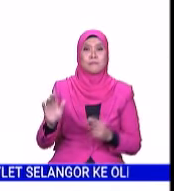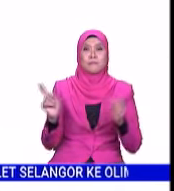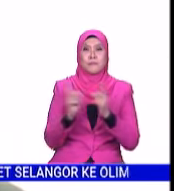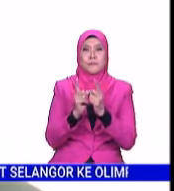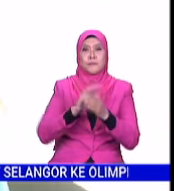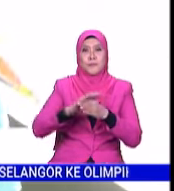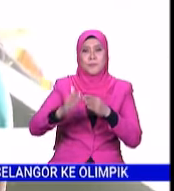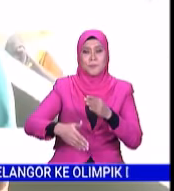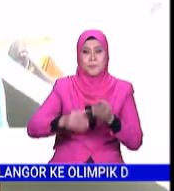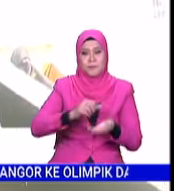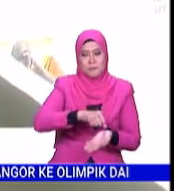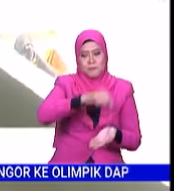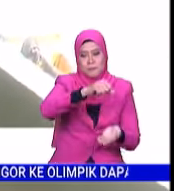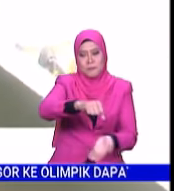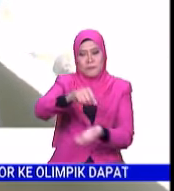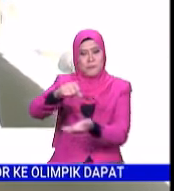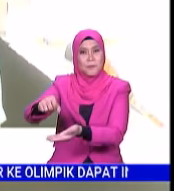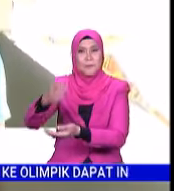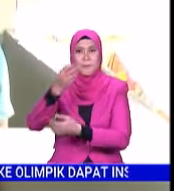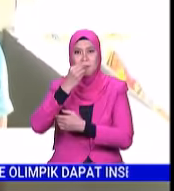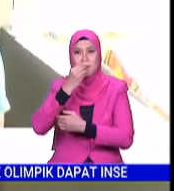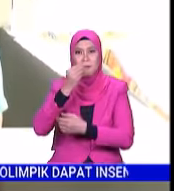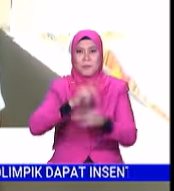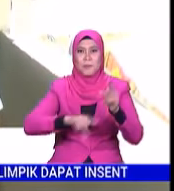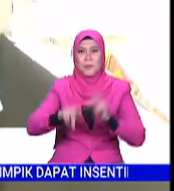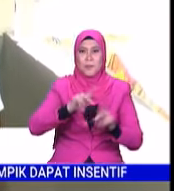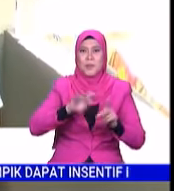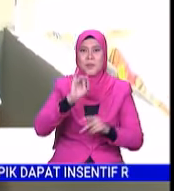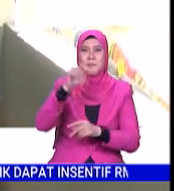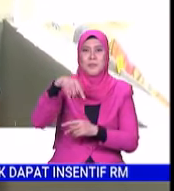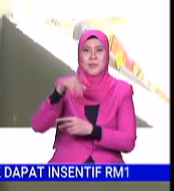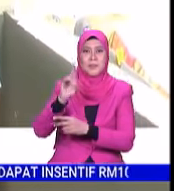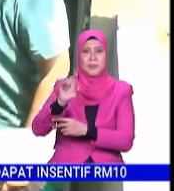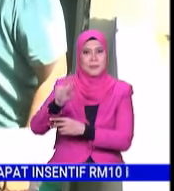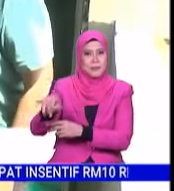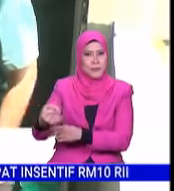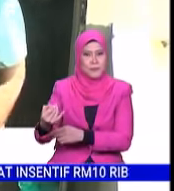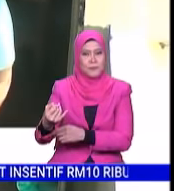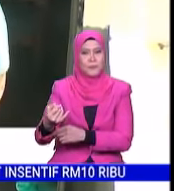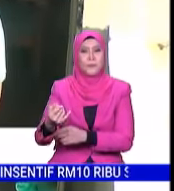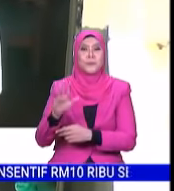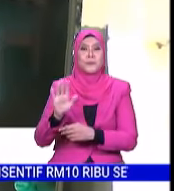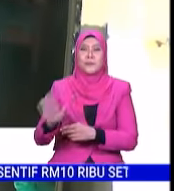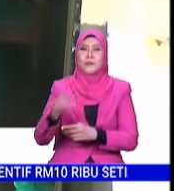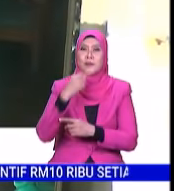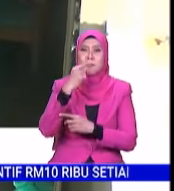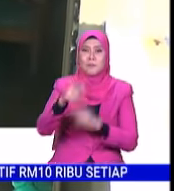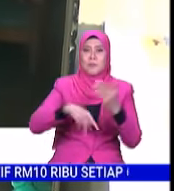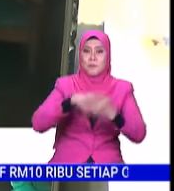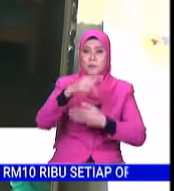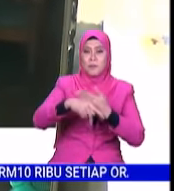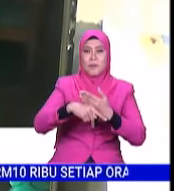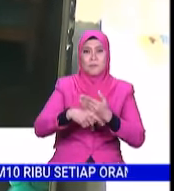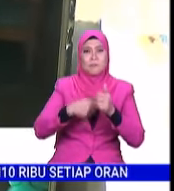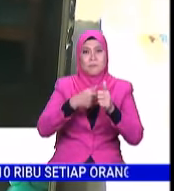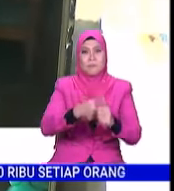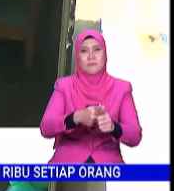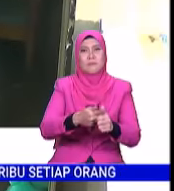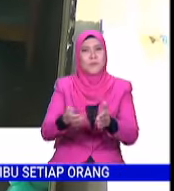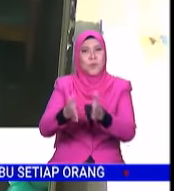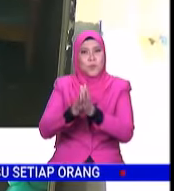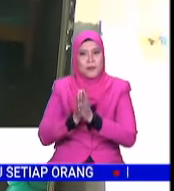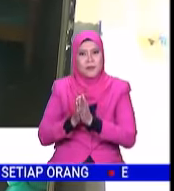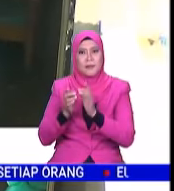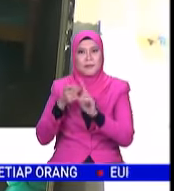tamat majlis pengagihan bakul makanan kepada penduduk di IPD Petaling Jaya. Tambahnya lagi, program dijalankan berdasarkan